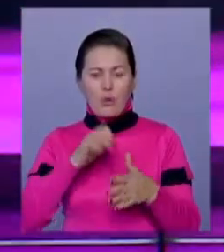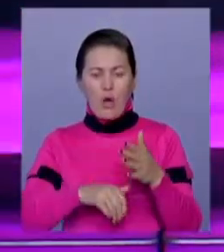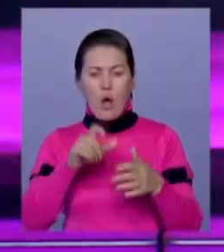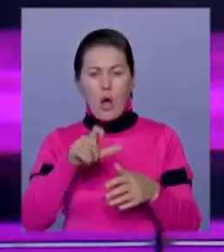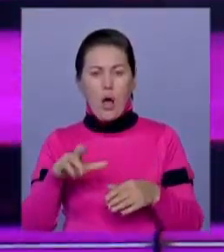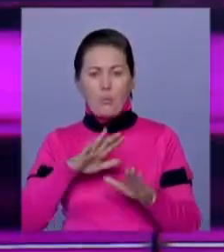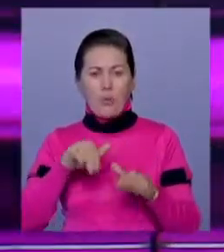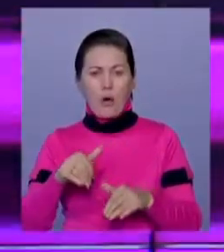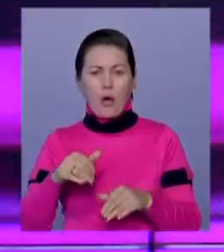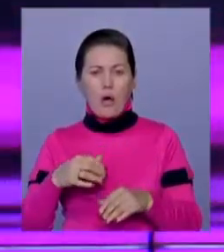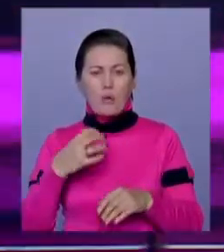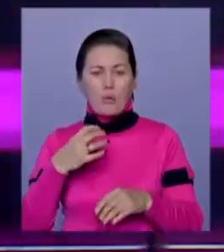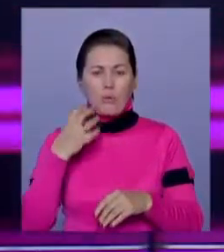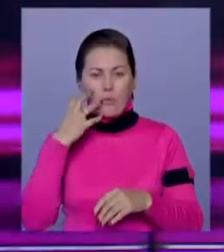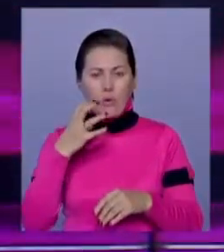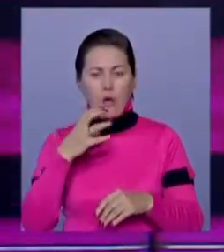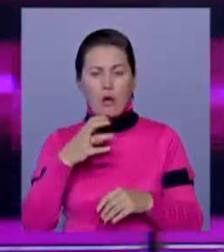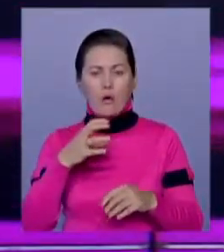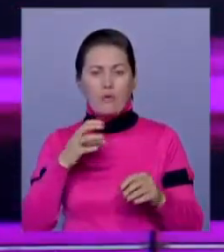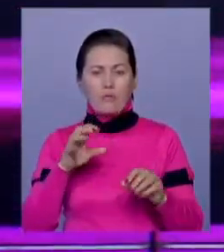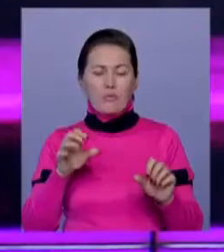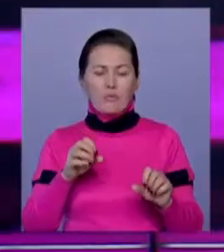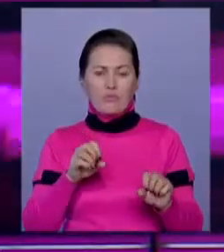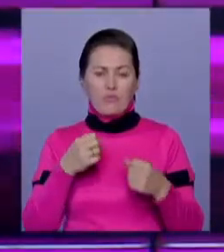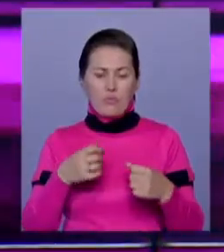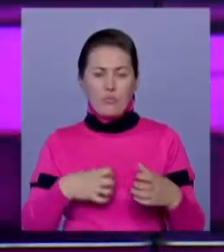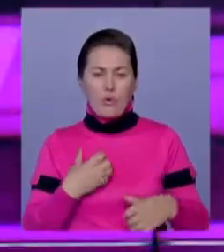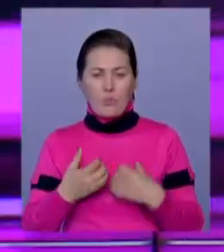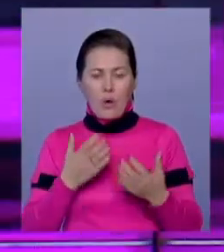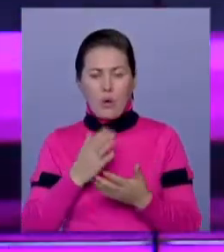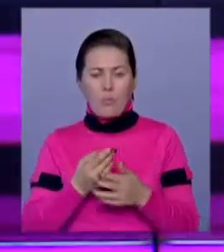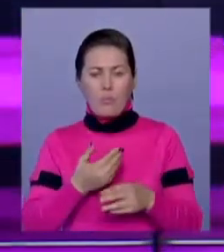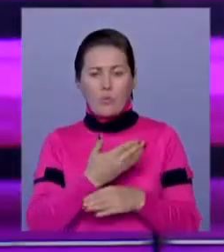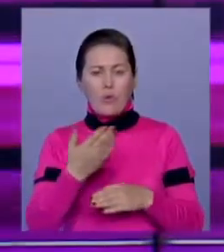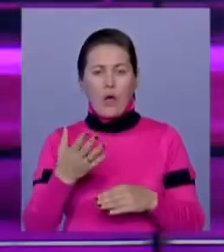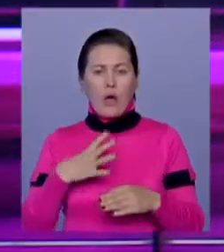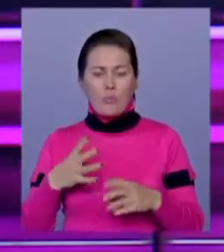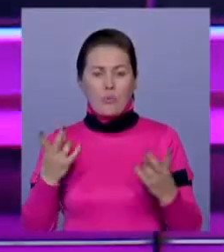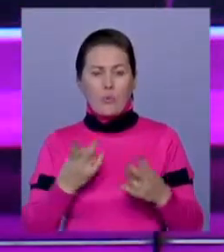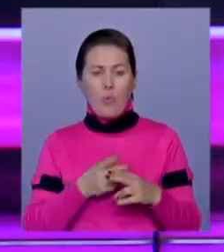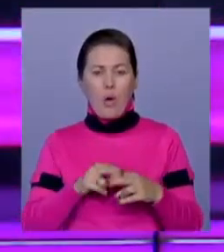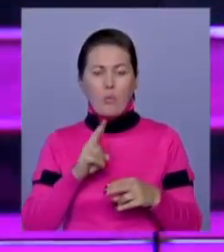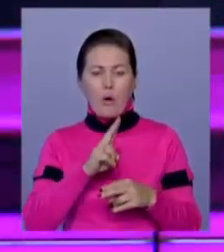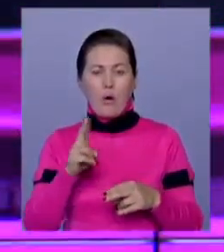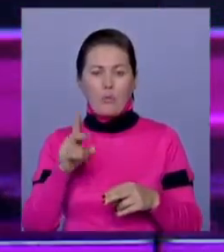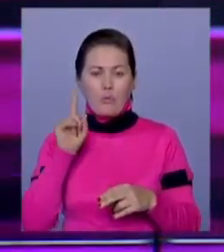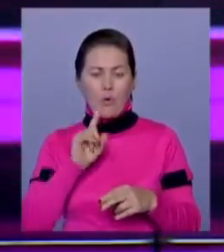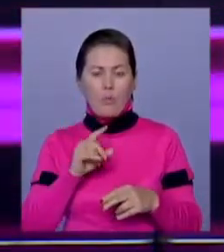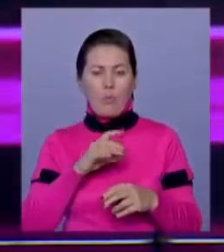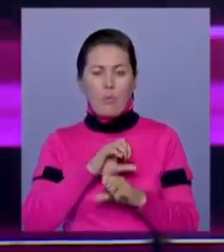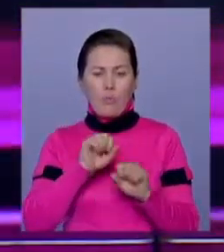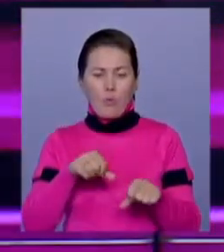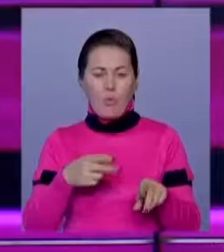жасатқандардың кейін қайтадан бала көтеруі екіталай деп алаңдап отыр. Ал мұндай бастама не үшін қажет және кімдер үшін қолайлы болуы